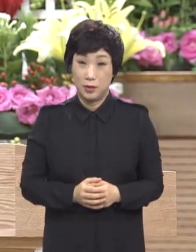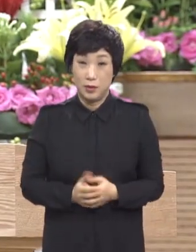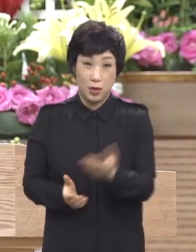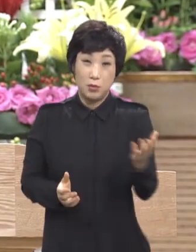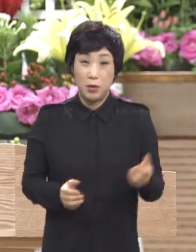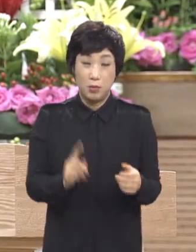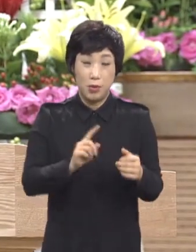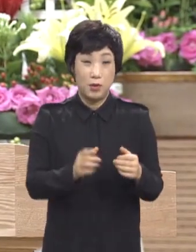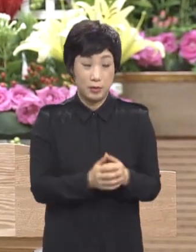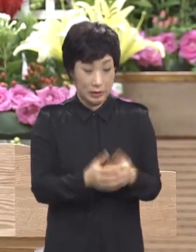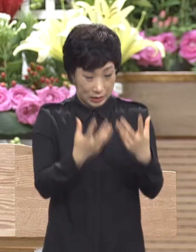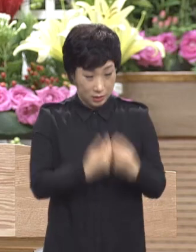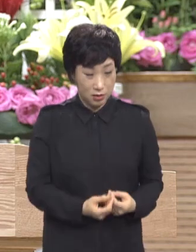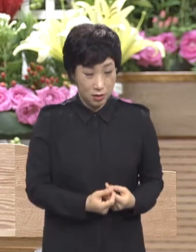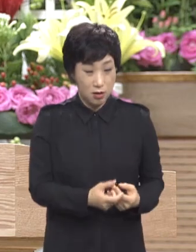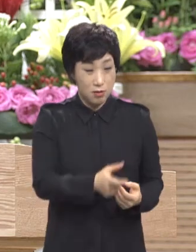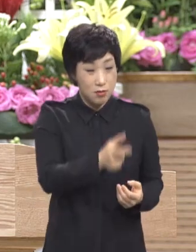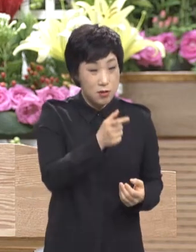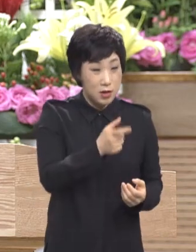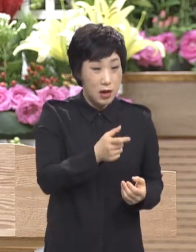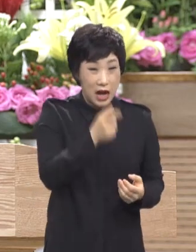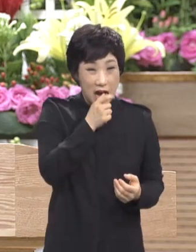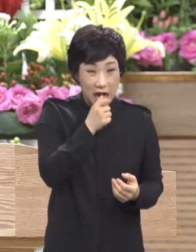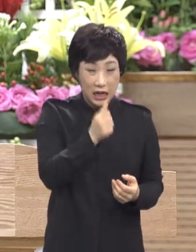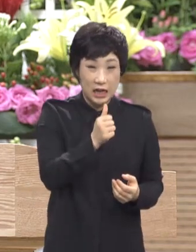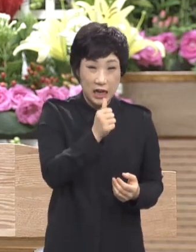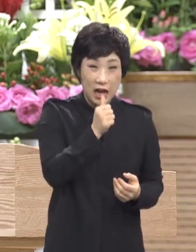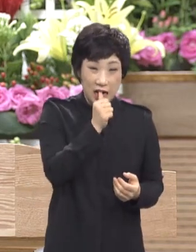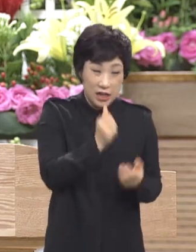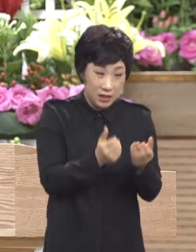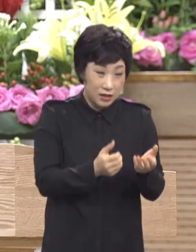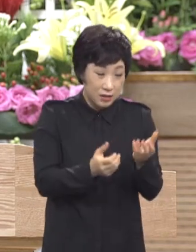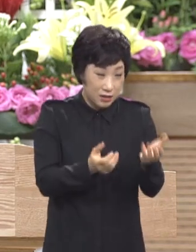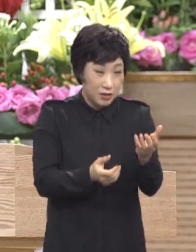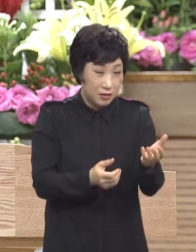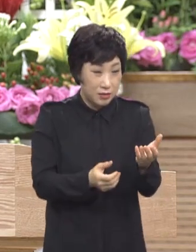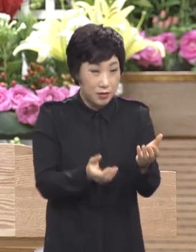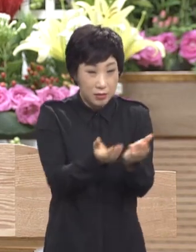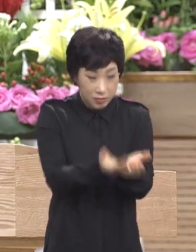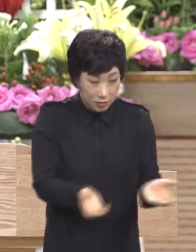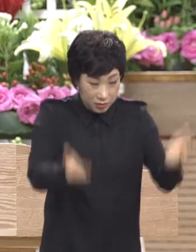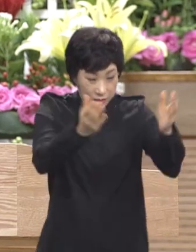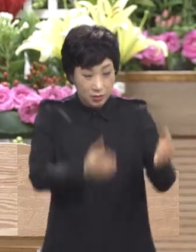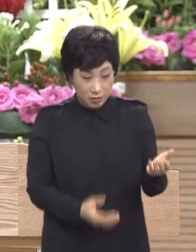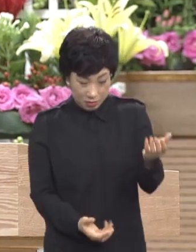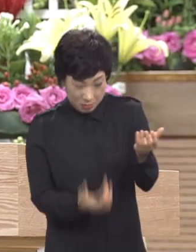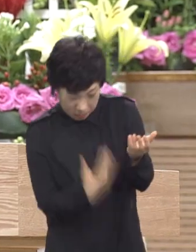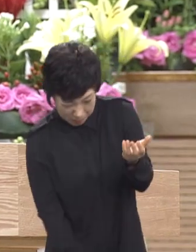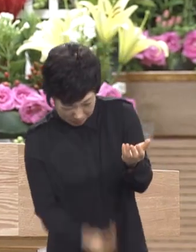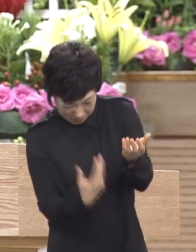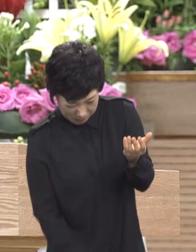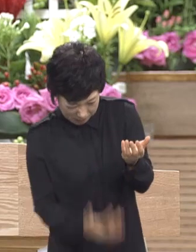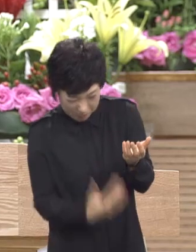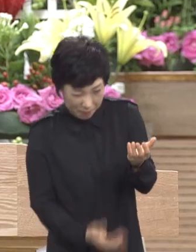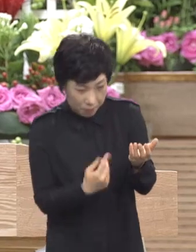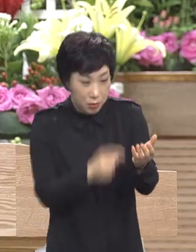불태서 물 팔팔 끓이는 아마 솥에다 사람을 놓고 삶는다고 합시다. 솥도망 뚜껑 닫아놓고